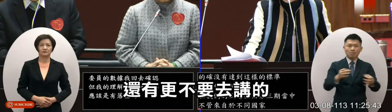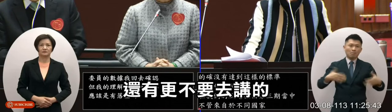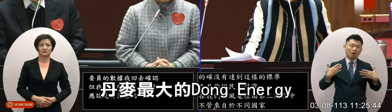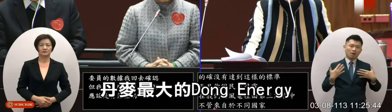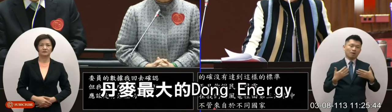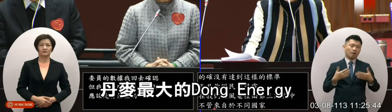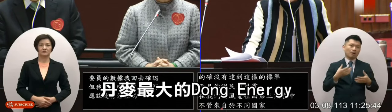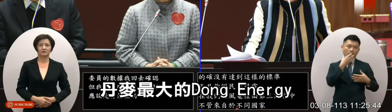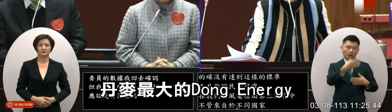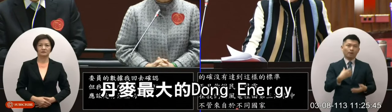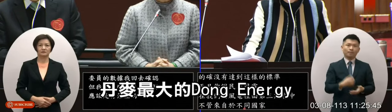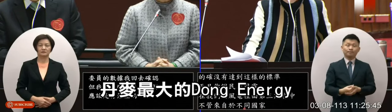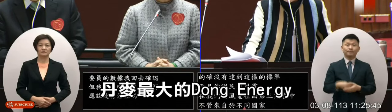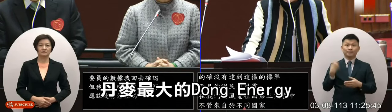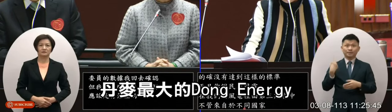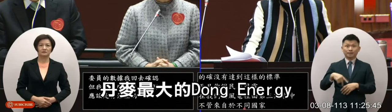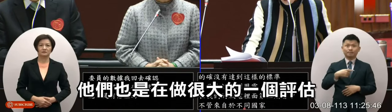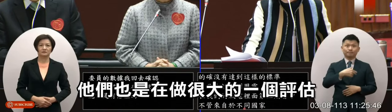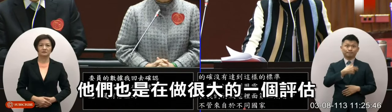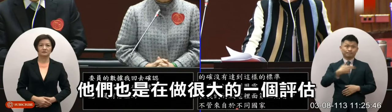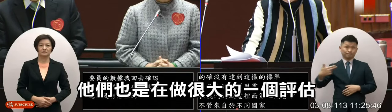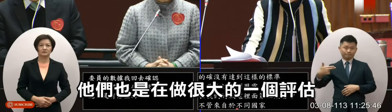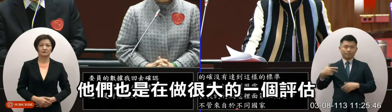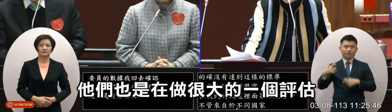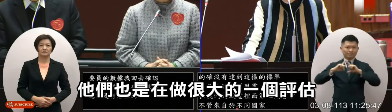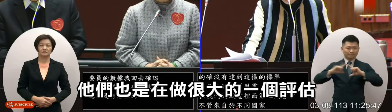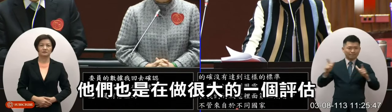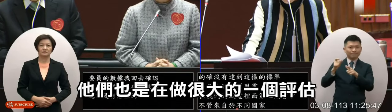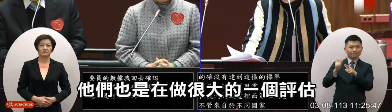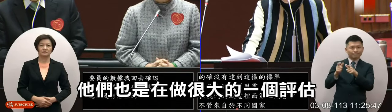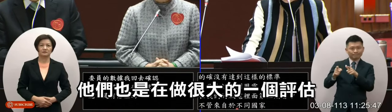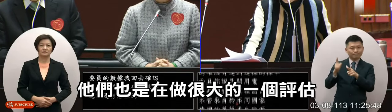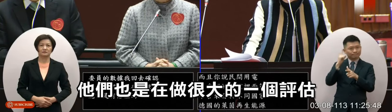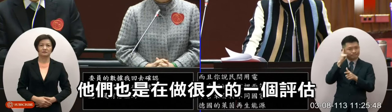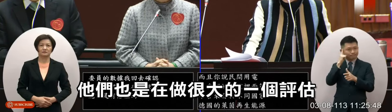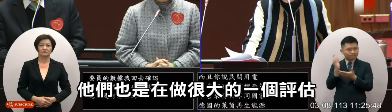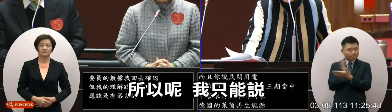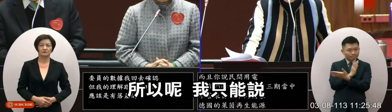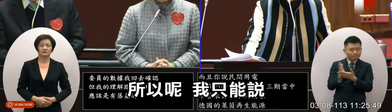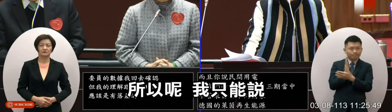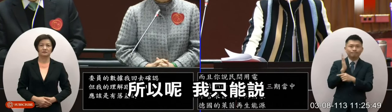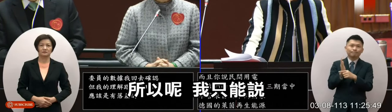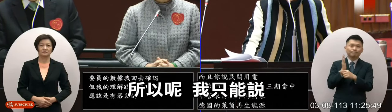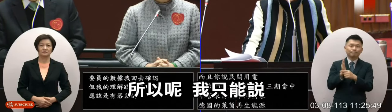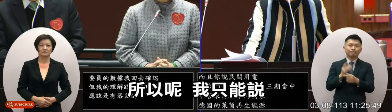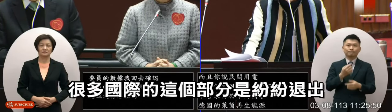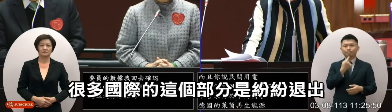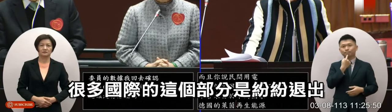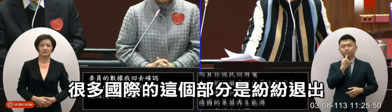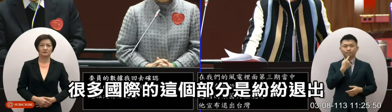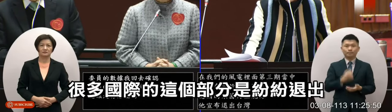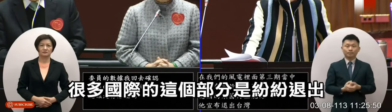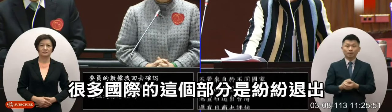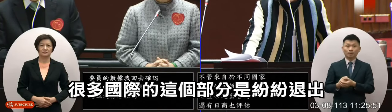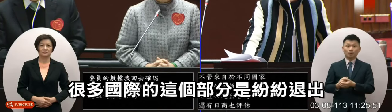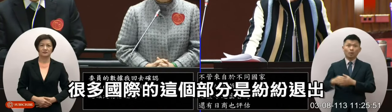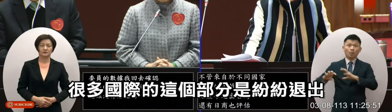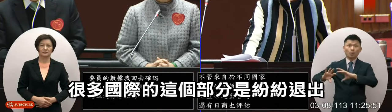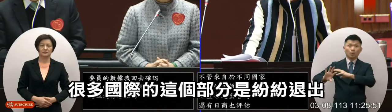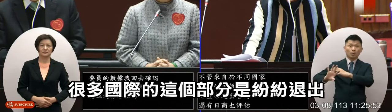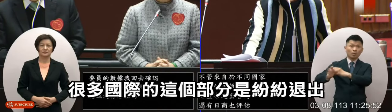讲了，丹麦最大的 Dawn Energy，他们也是在做很大的一个评估。所以呢，我只能说很多国际的